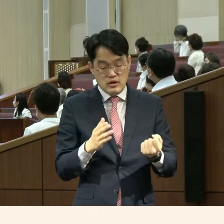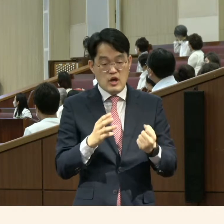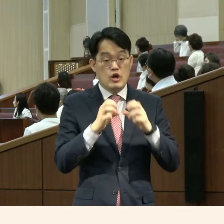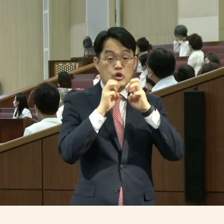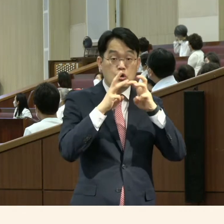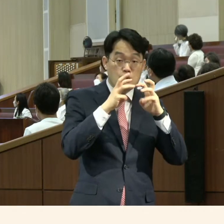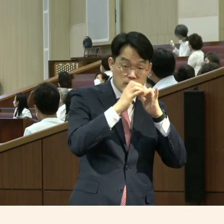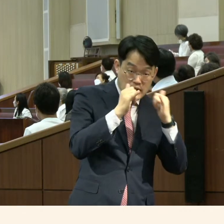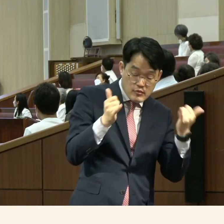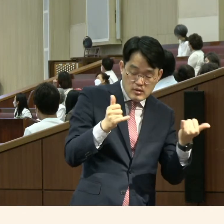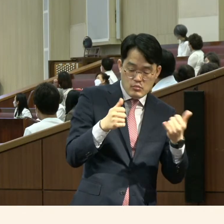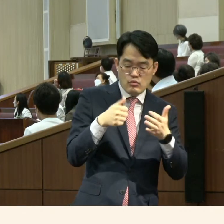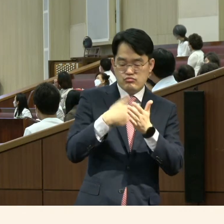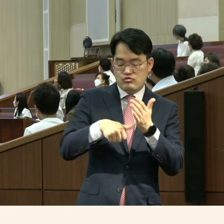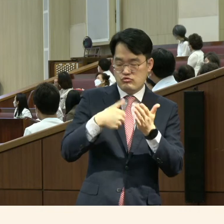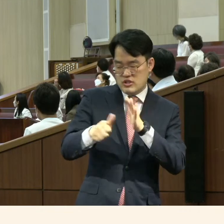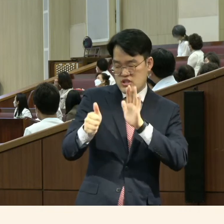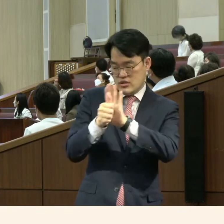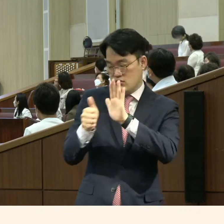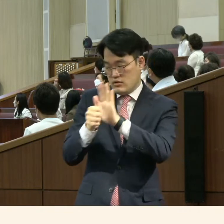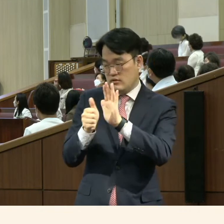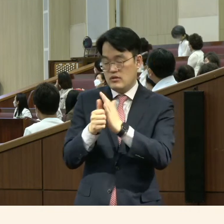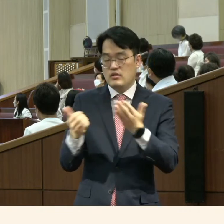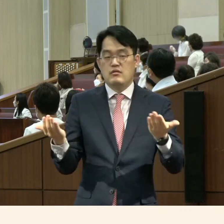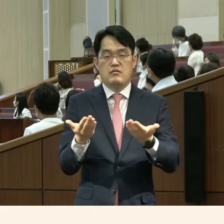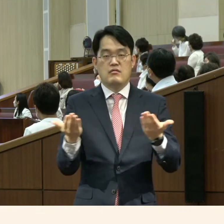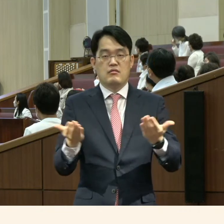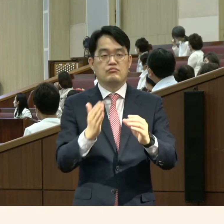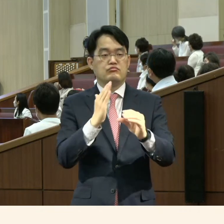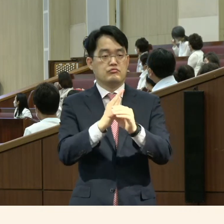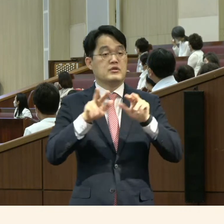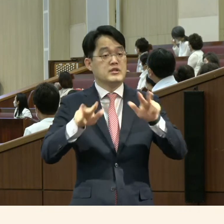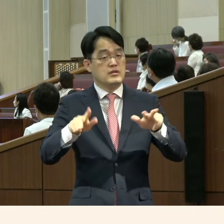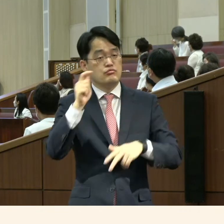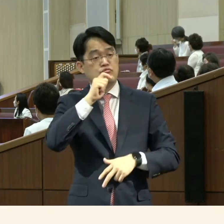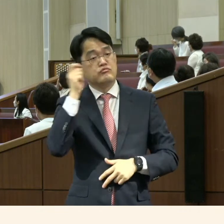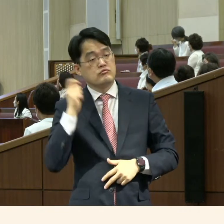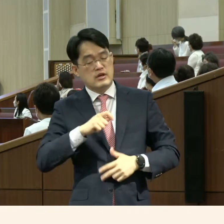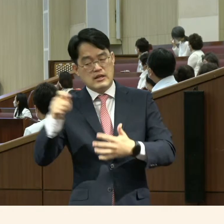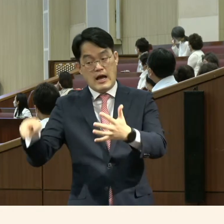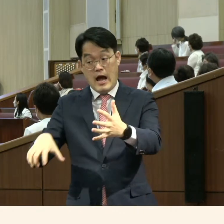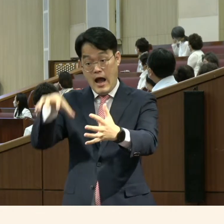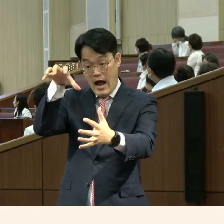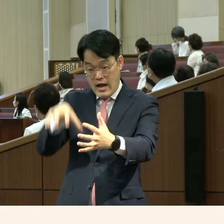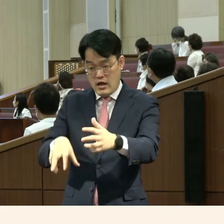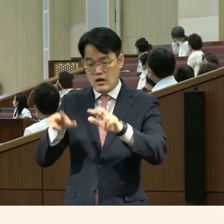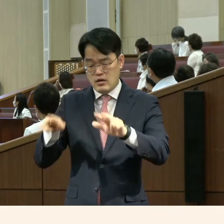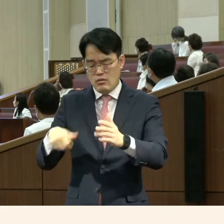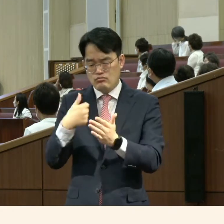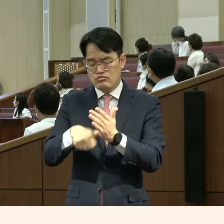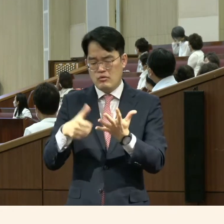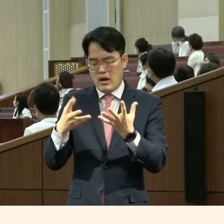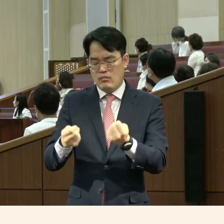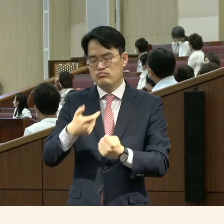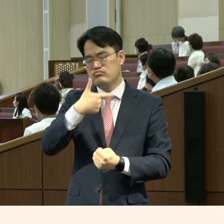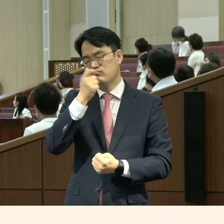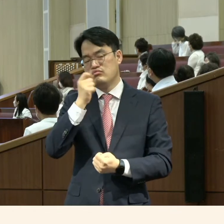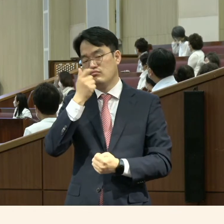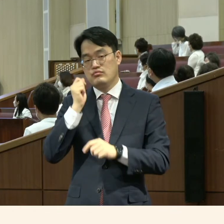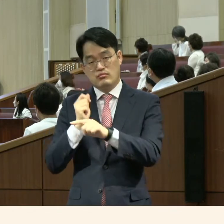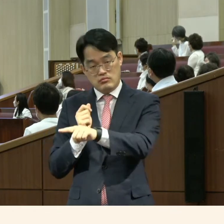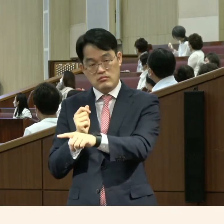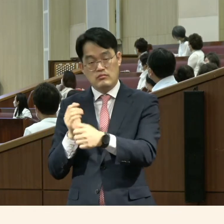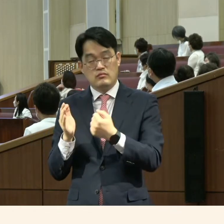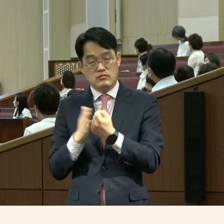물품 지원하는 그런 사역을 해요. 왜냐하면은 지금 우크라이나 내에는 굉장히 물품이 부족한 상태에 있습니다.